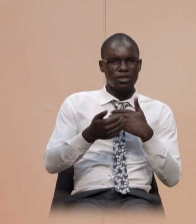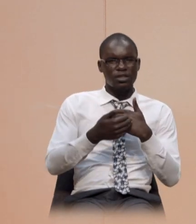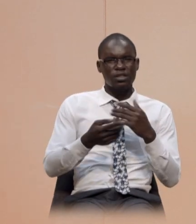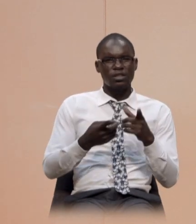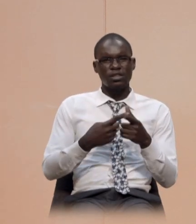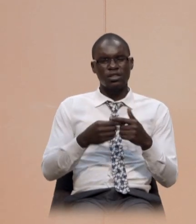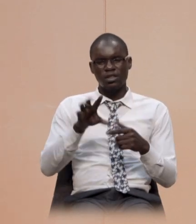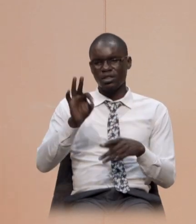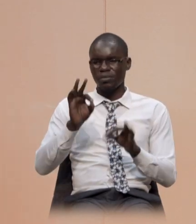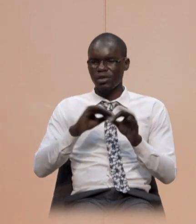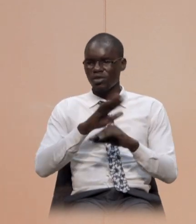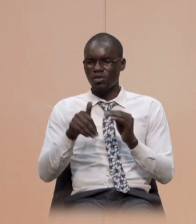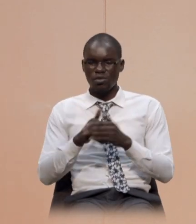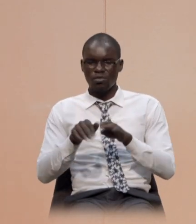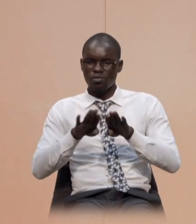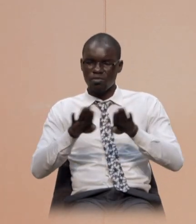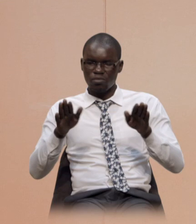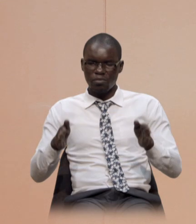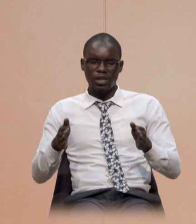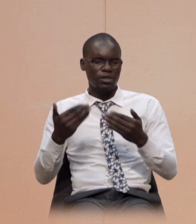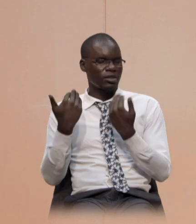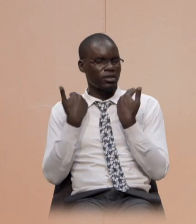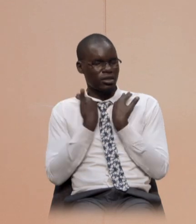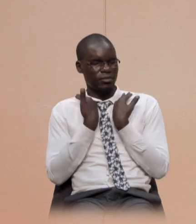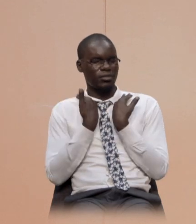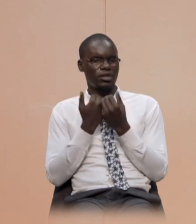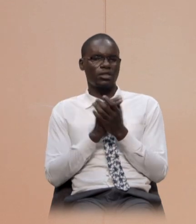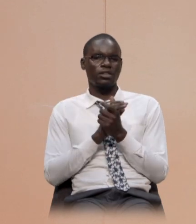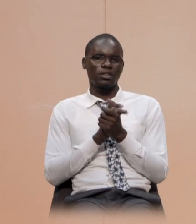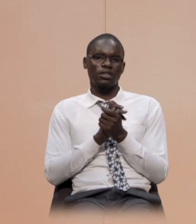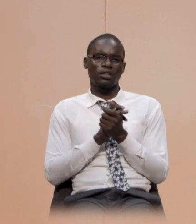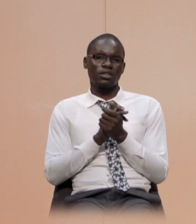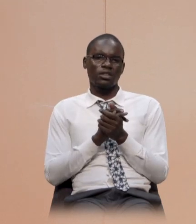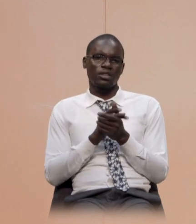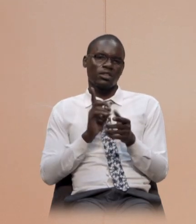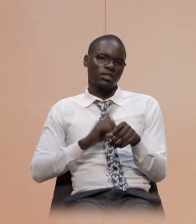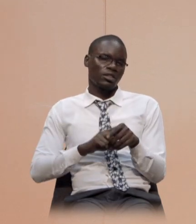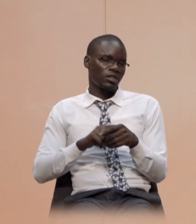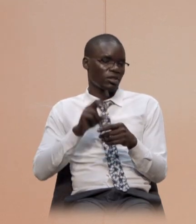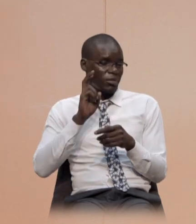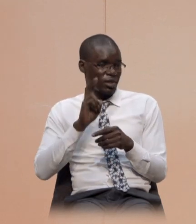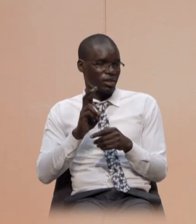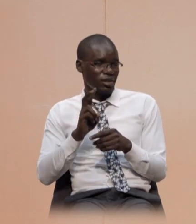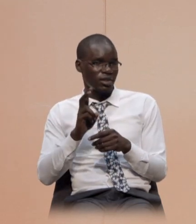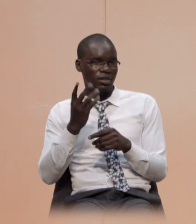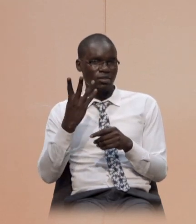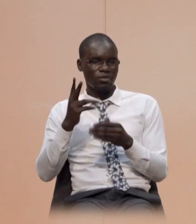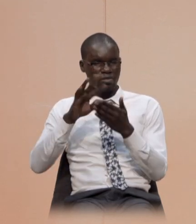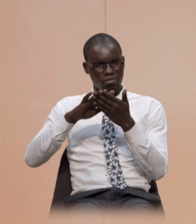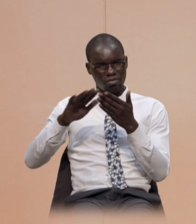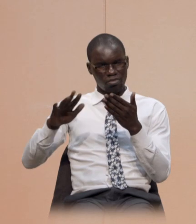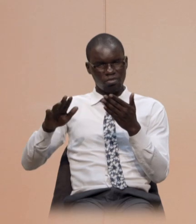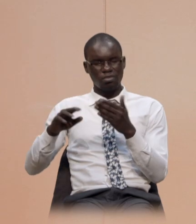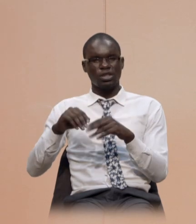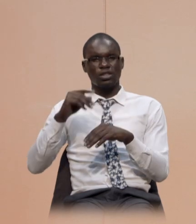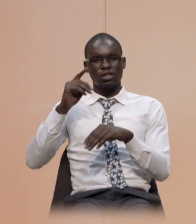Aliwashika wote na kuwaweka walale bila kujua ni nini. Ukiangalia katika hizo laini nne, unaangalia kwamba hizo ni